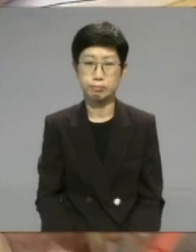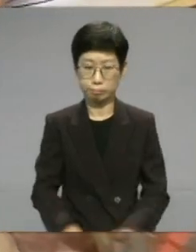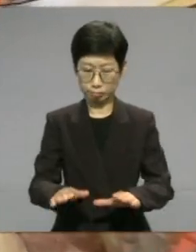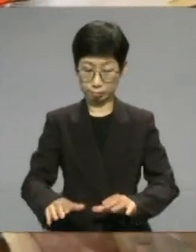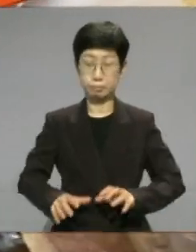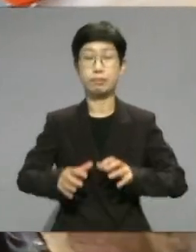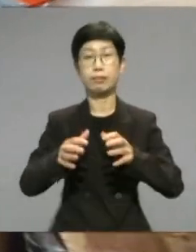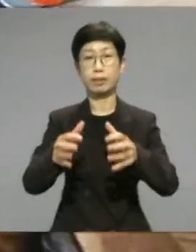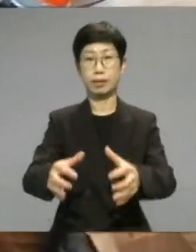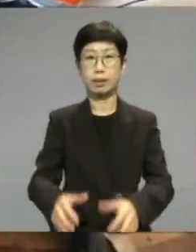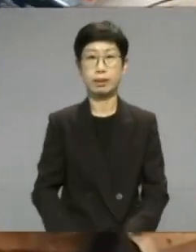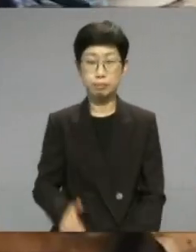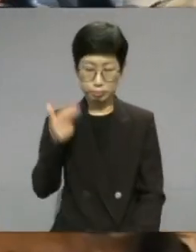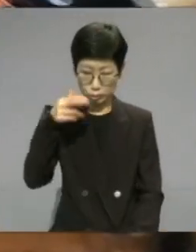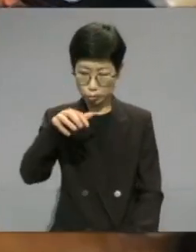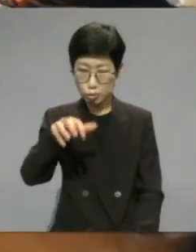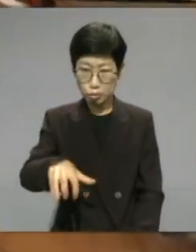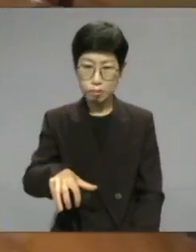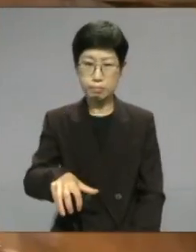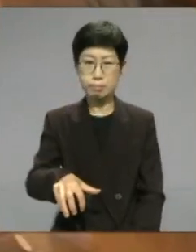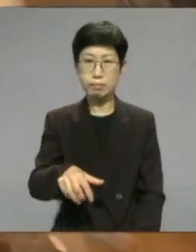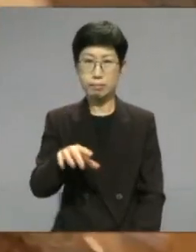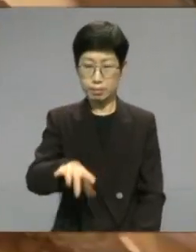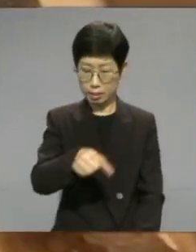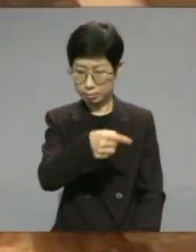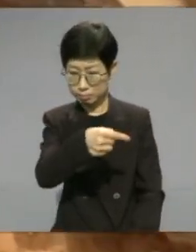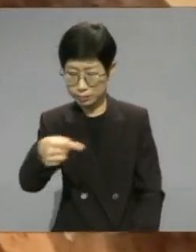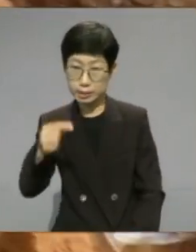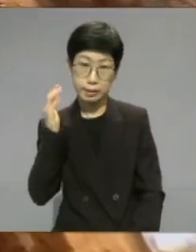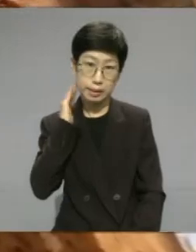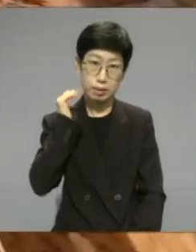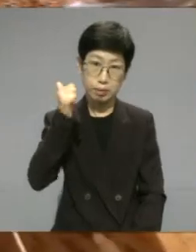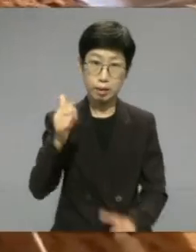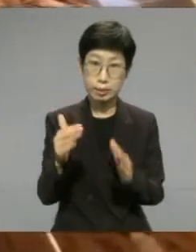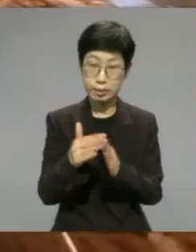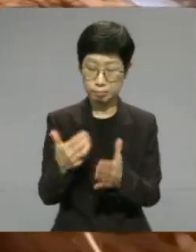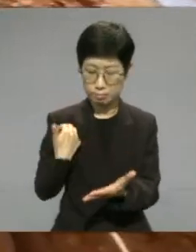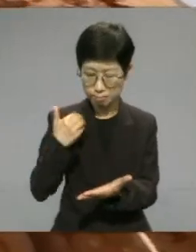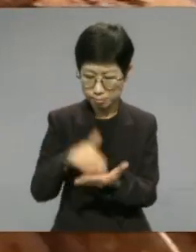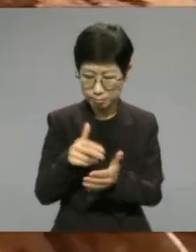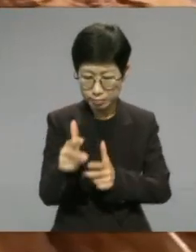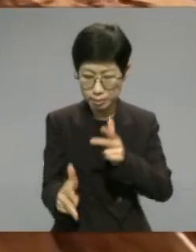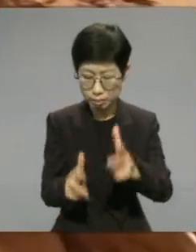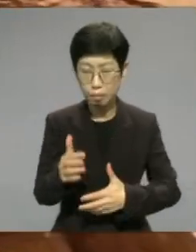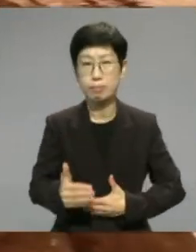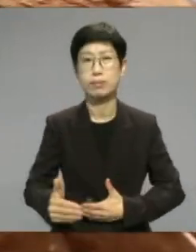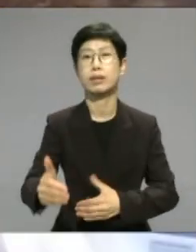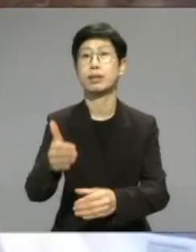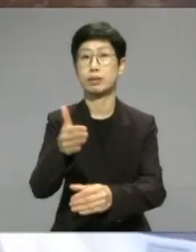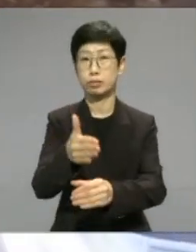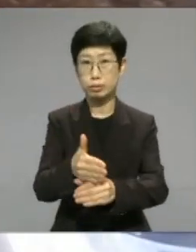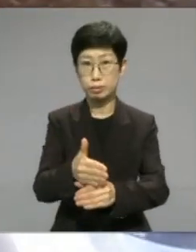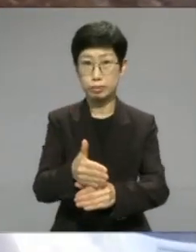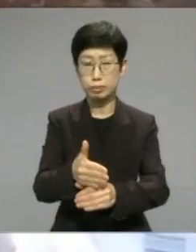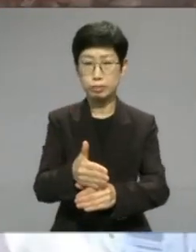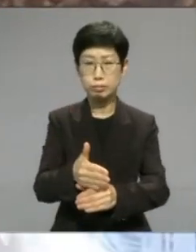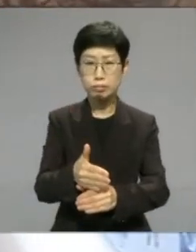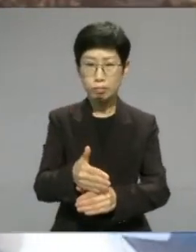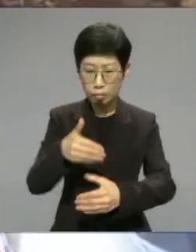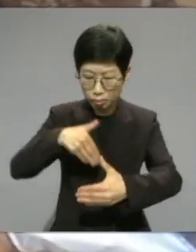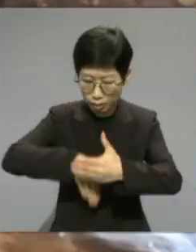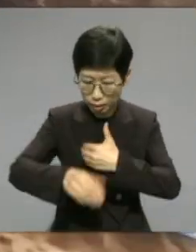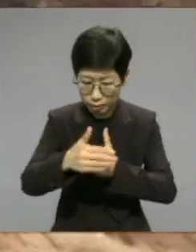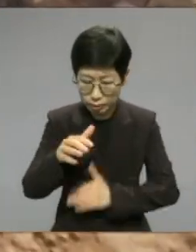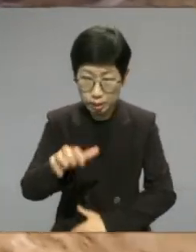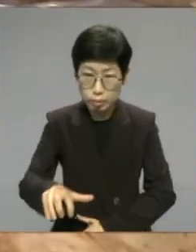오늘의 세계입니다. 미국에서 초대 대통령 조지 워싱턴 생가를 복원하는 프로젝트가 한창인데요. 작업 중